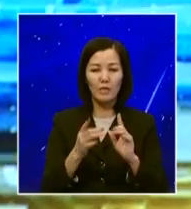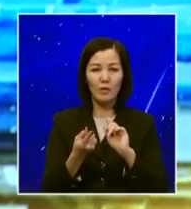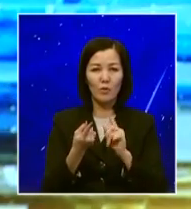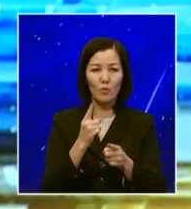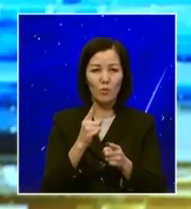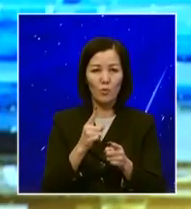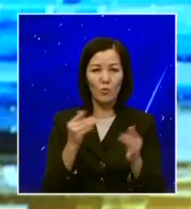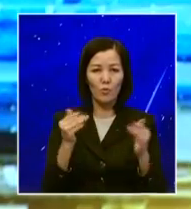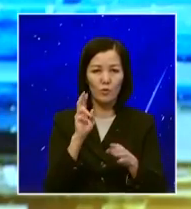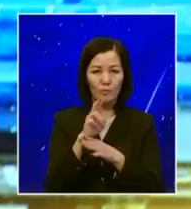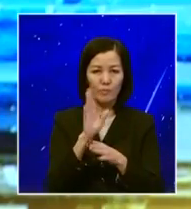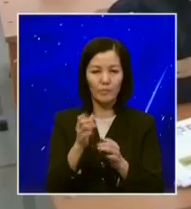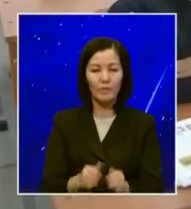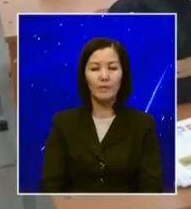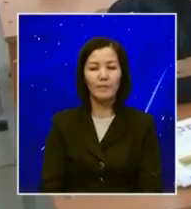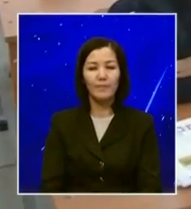көшеді.